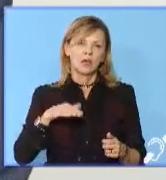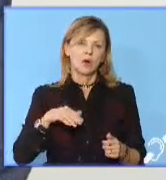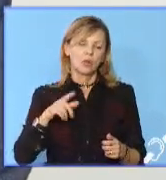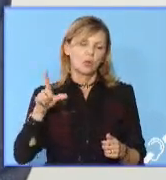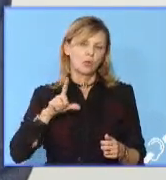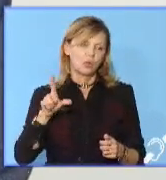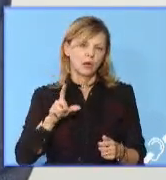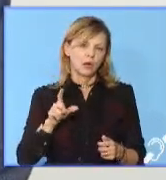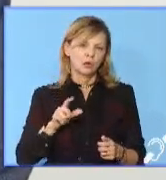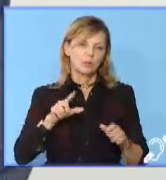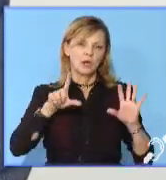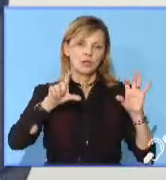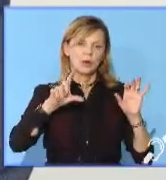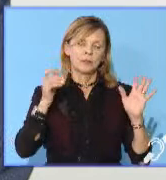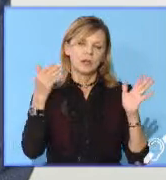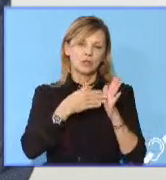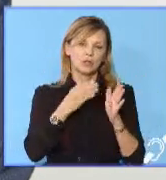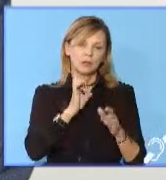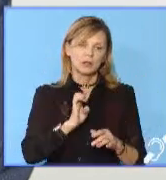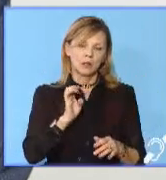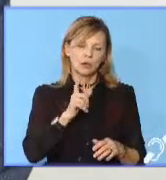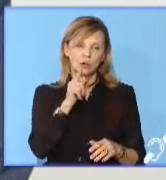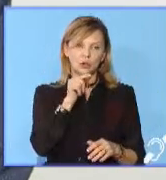de 70.000 de euro și unde